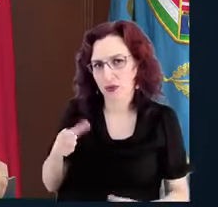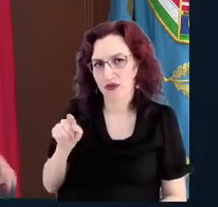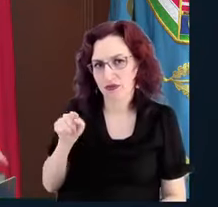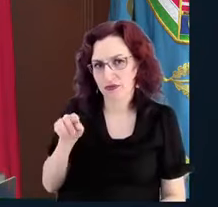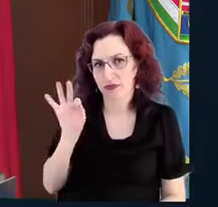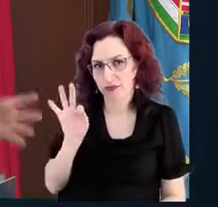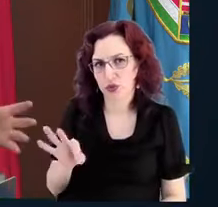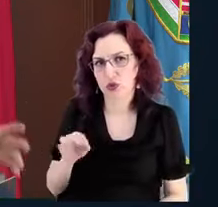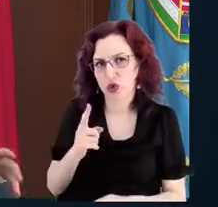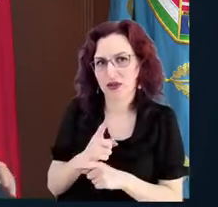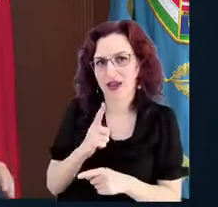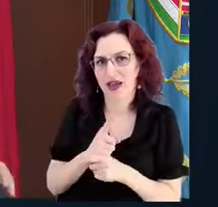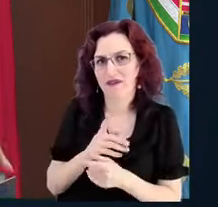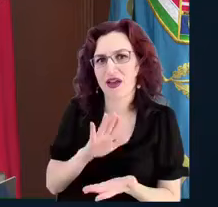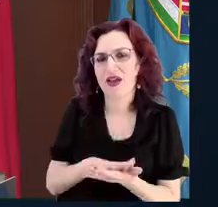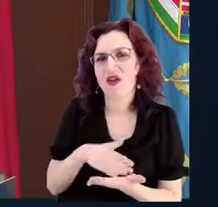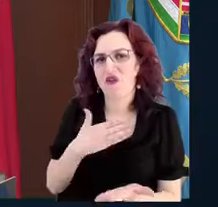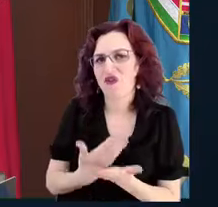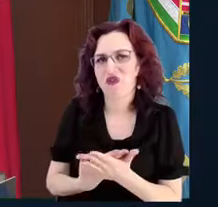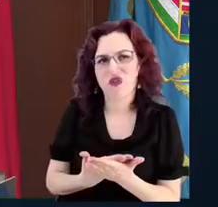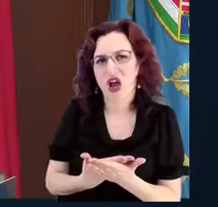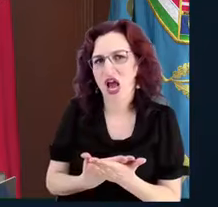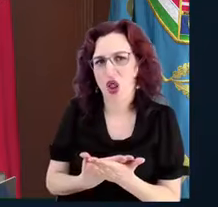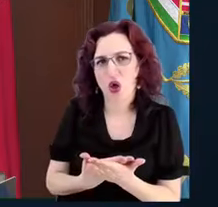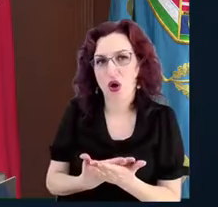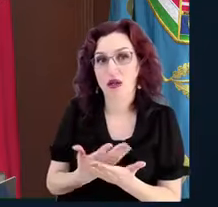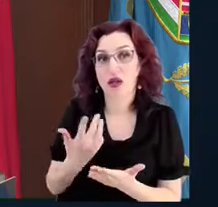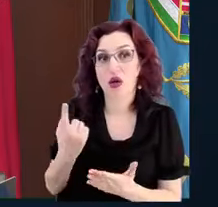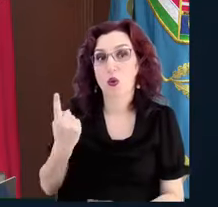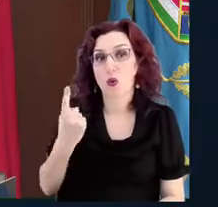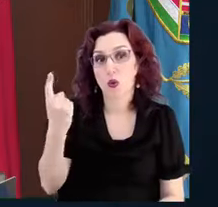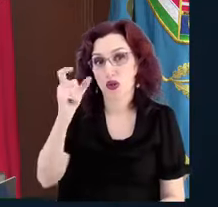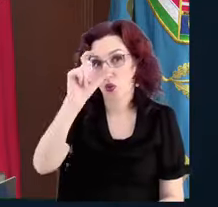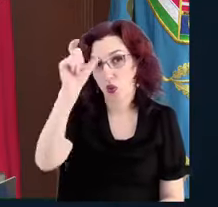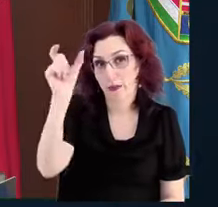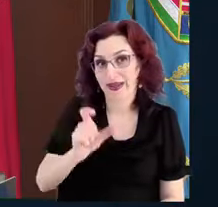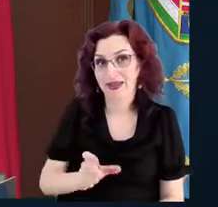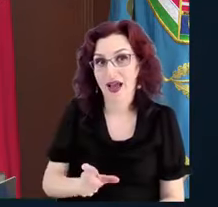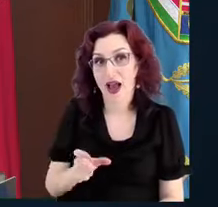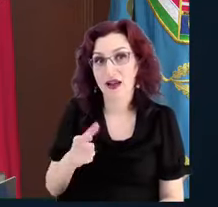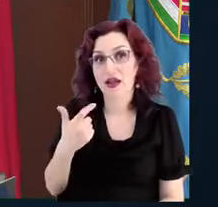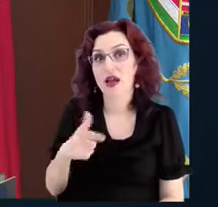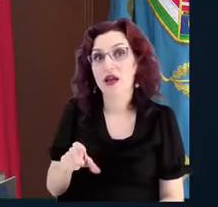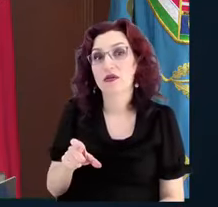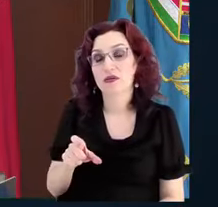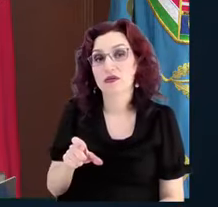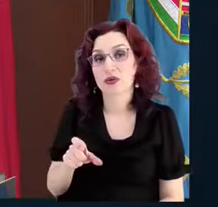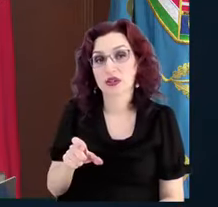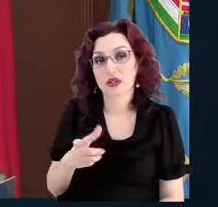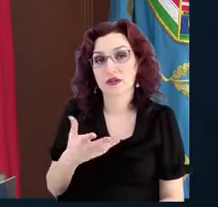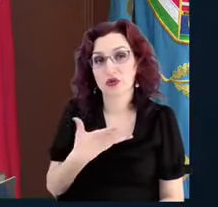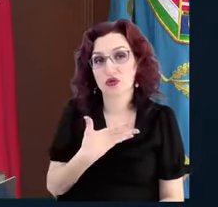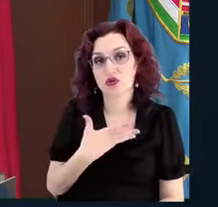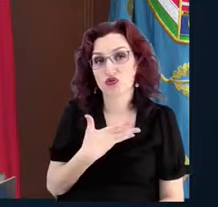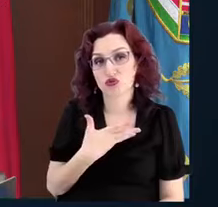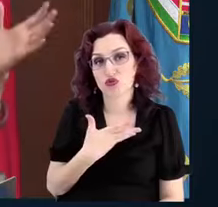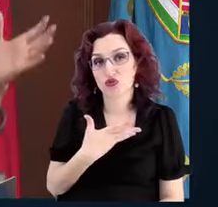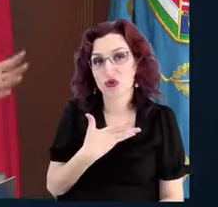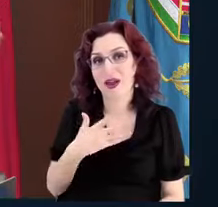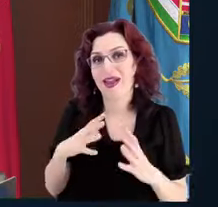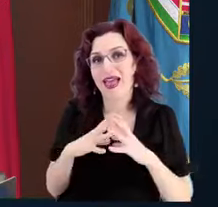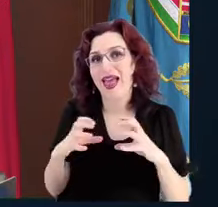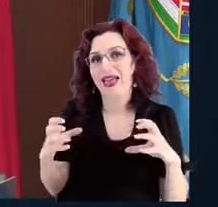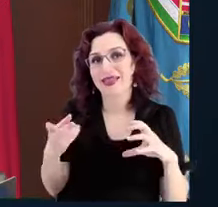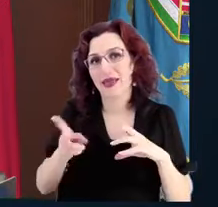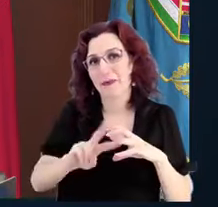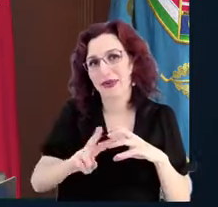valorizzato un unicum in italia perché associa diciamo nella nella sua veste di ente bilaterale del territorio tutte le